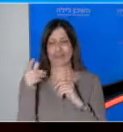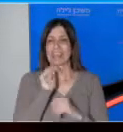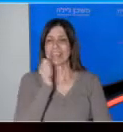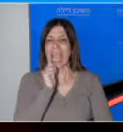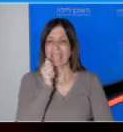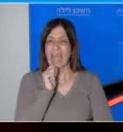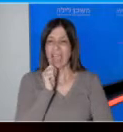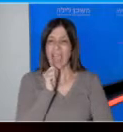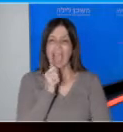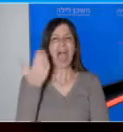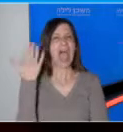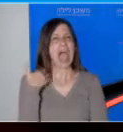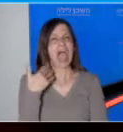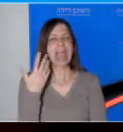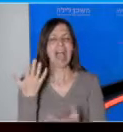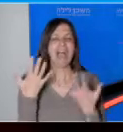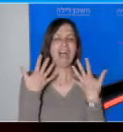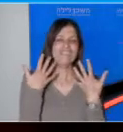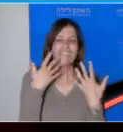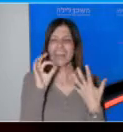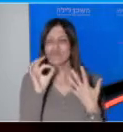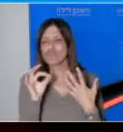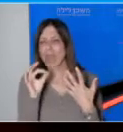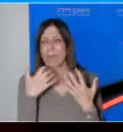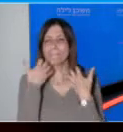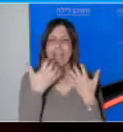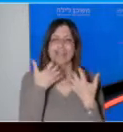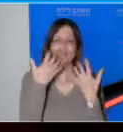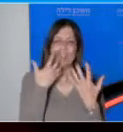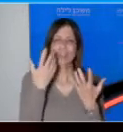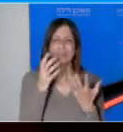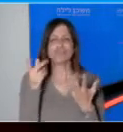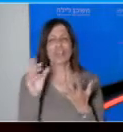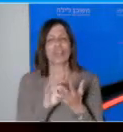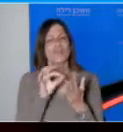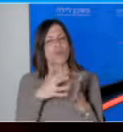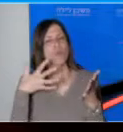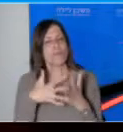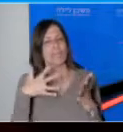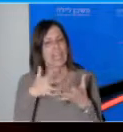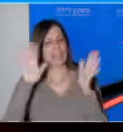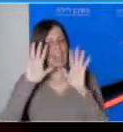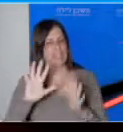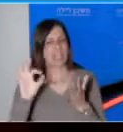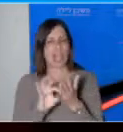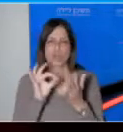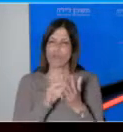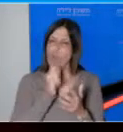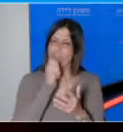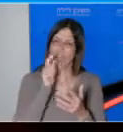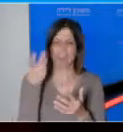כשהתראינה, היה מין וייב כזה של פרשנים שכתבו ומבקרי טלוויזיה שכתבו שהרעיון הזה